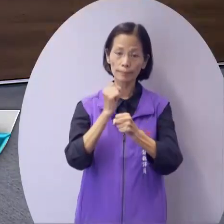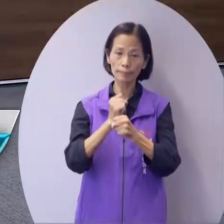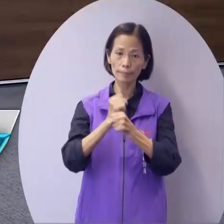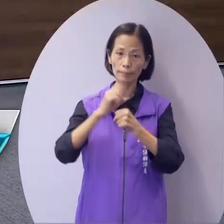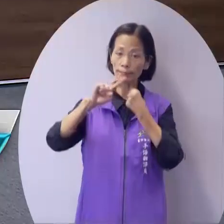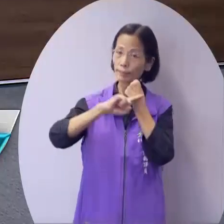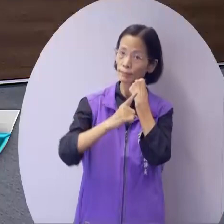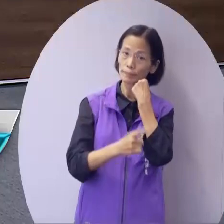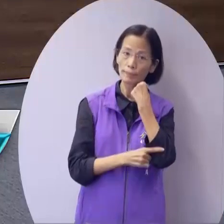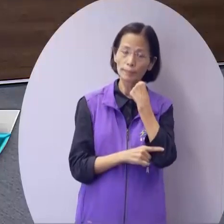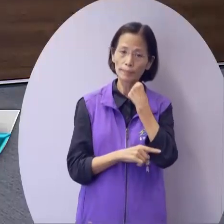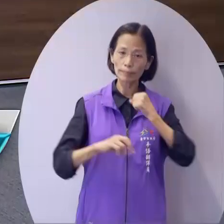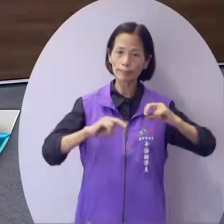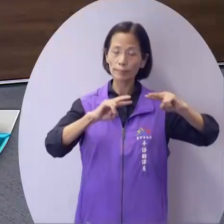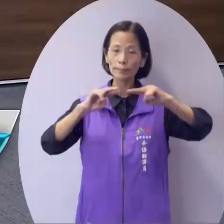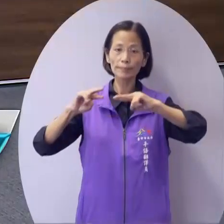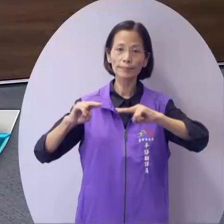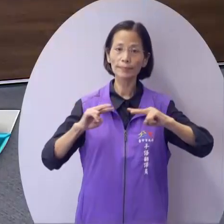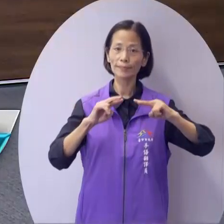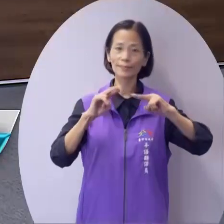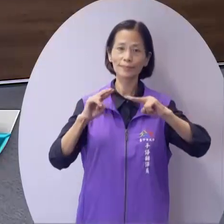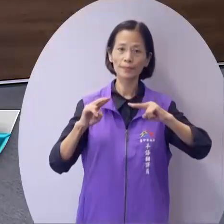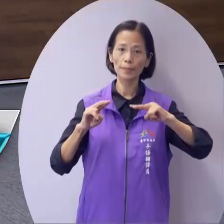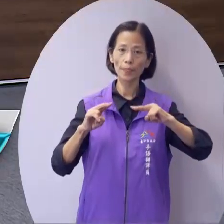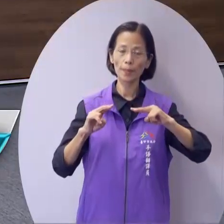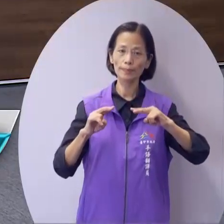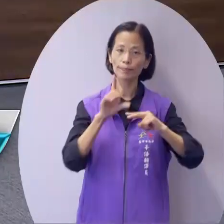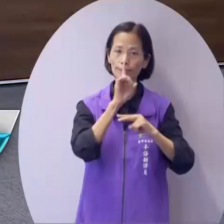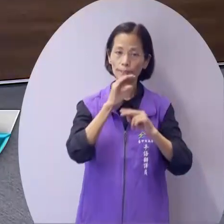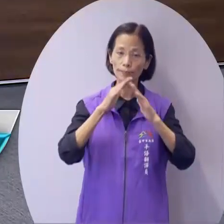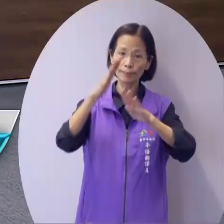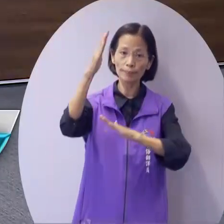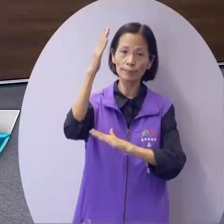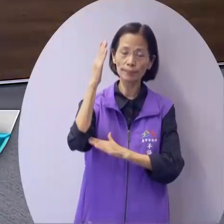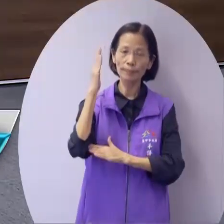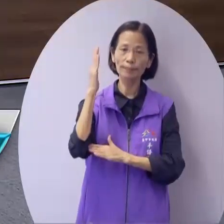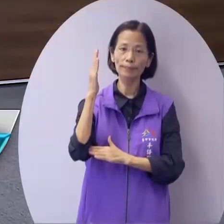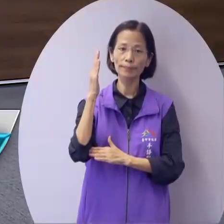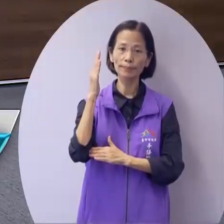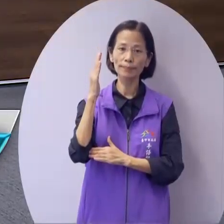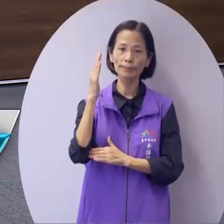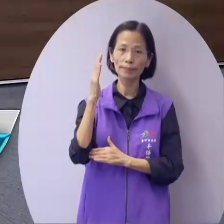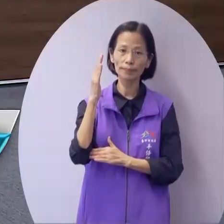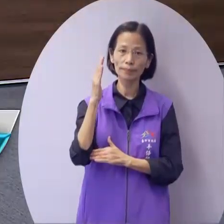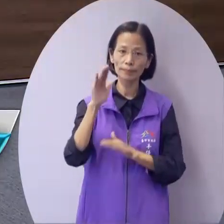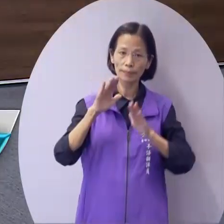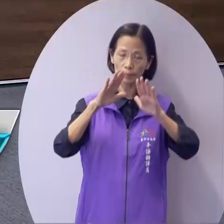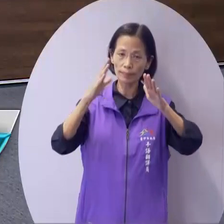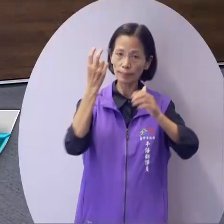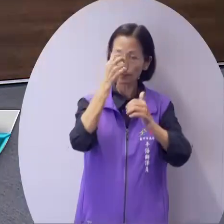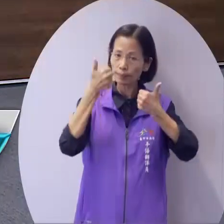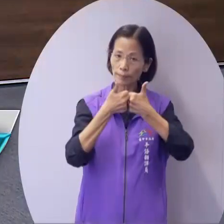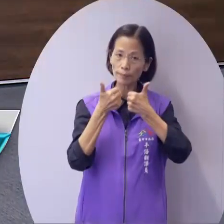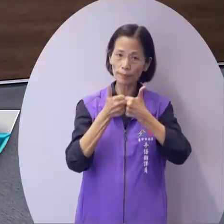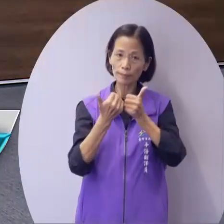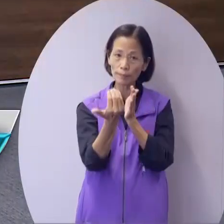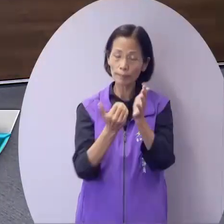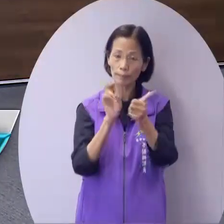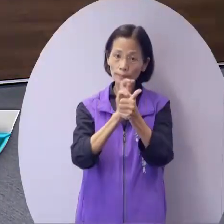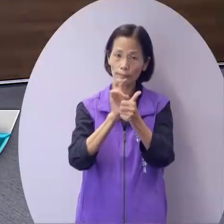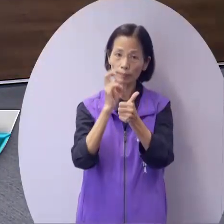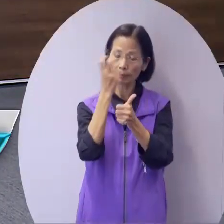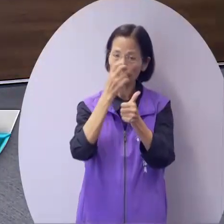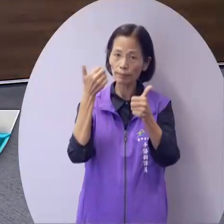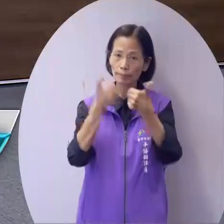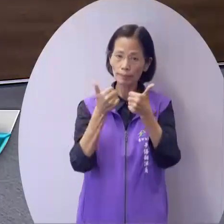式调整为，经台中市政府、都审会及预审会相